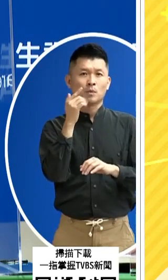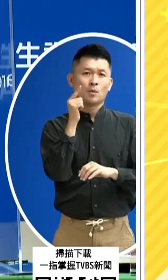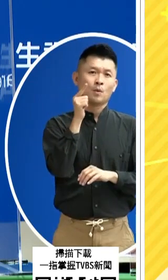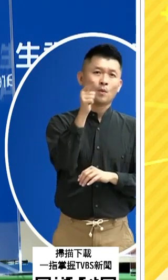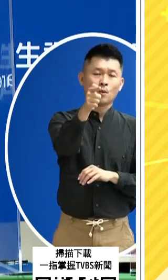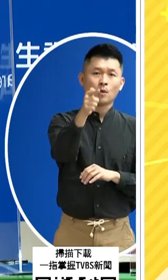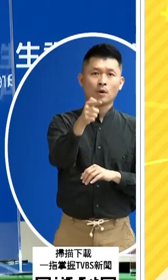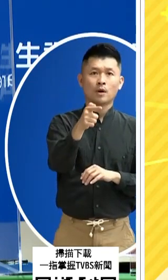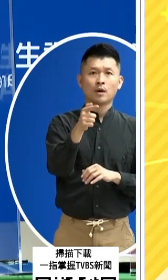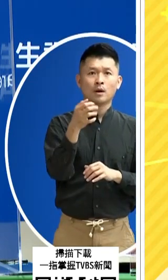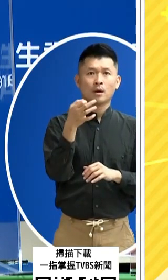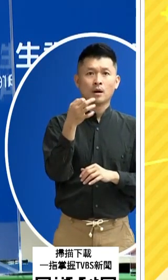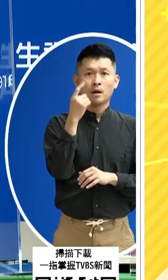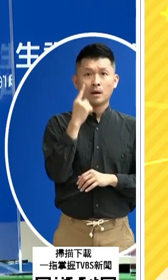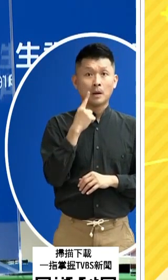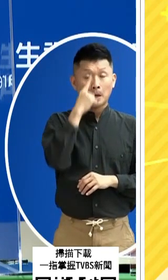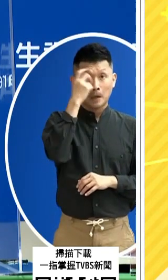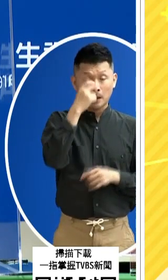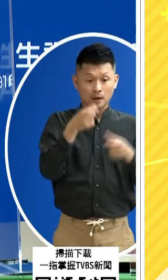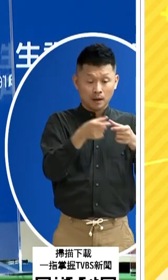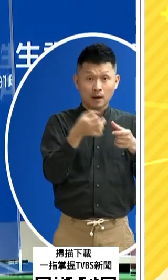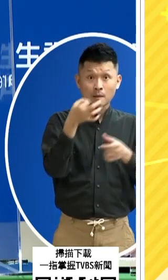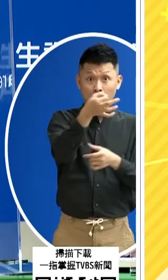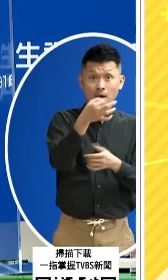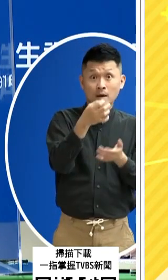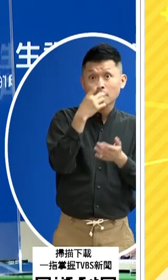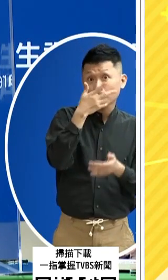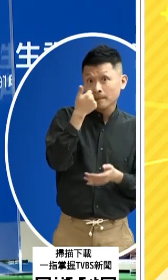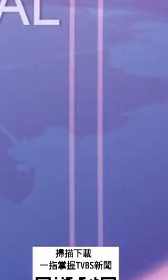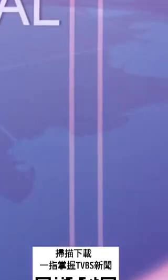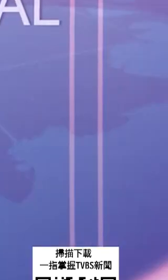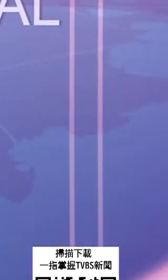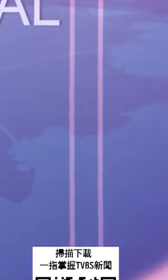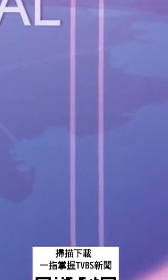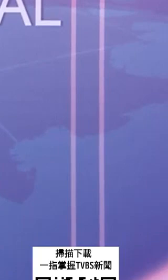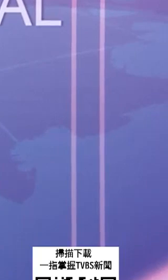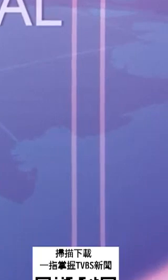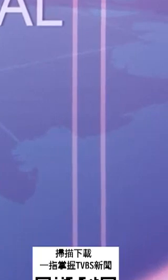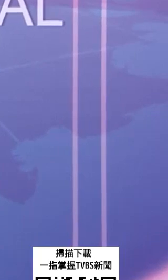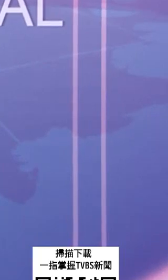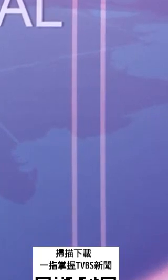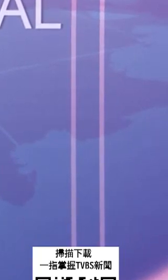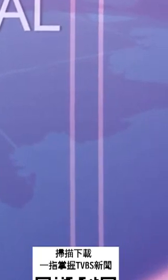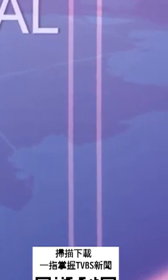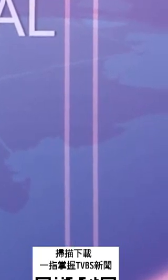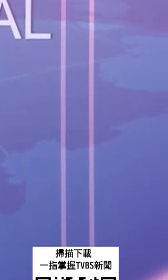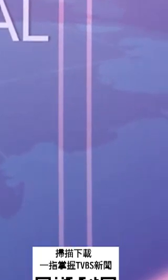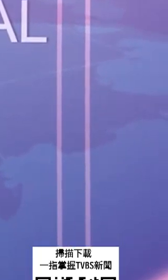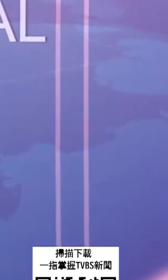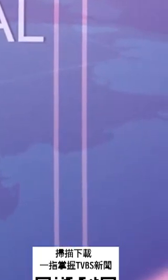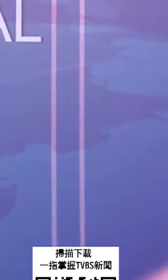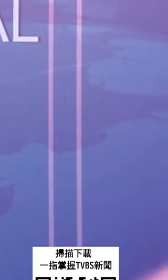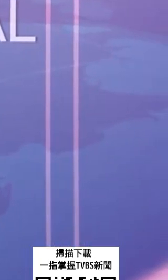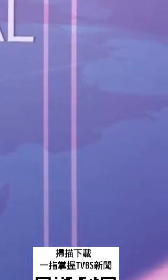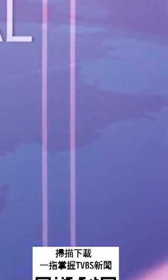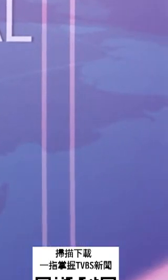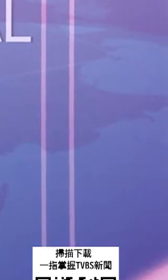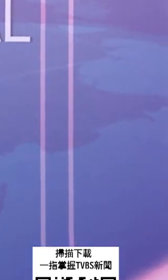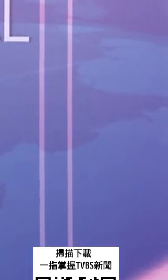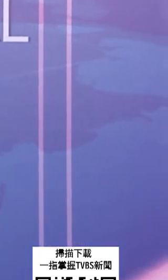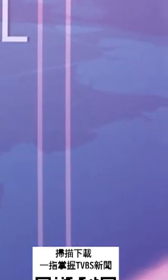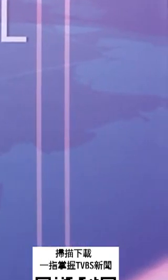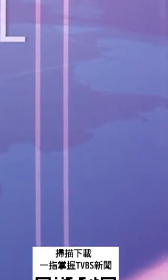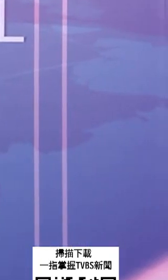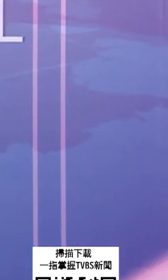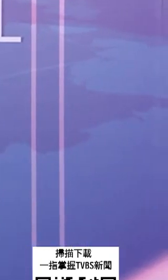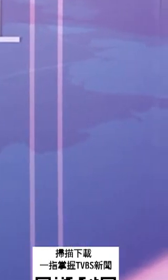没有你想象中那么低。 没错，确实是。其实五十多岁的人究竟有多少比例一点点慢性病都没有，可能